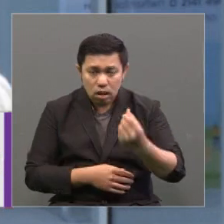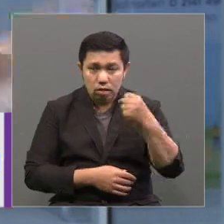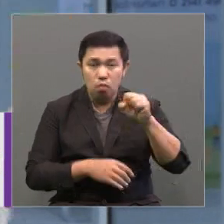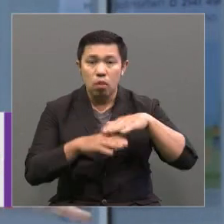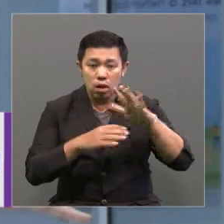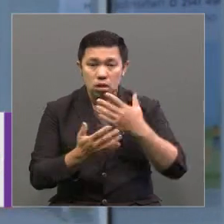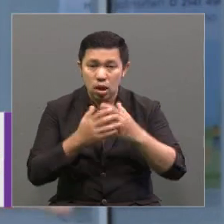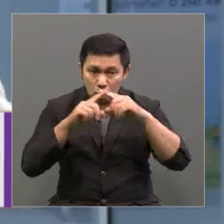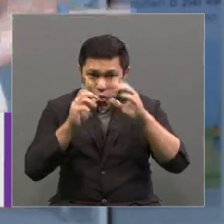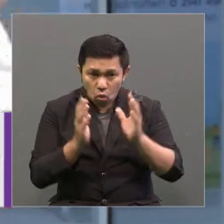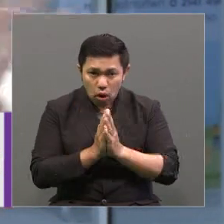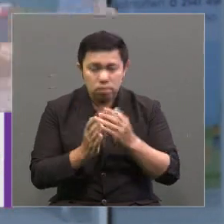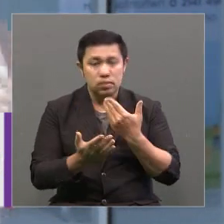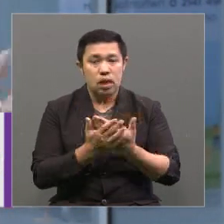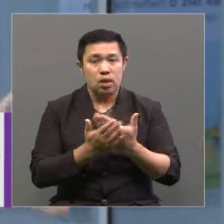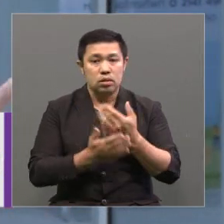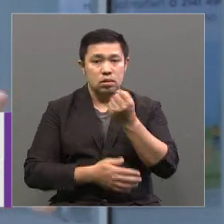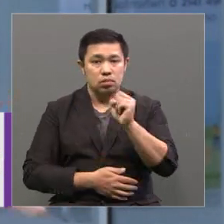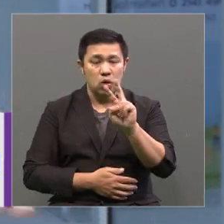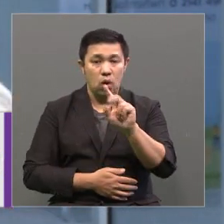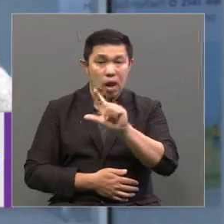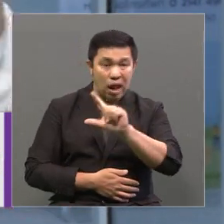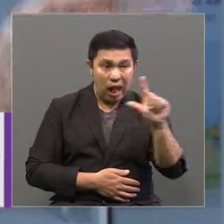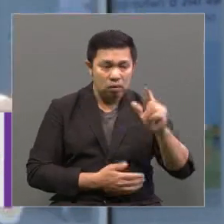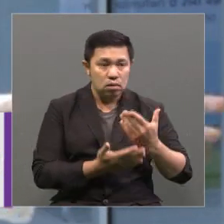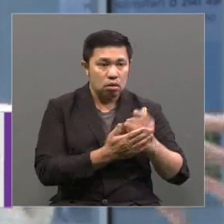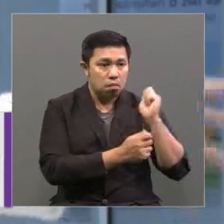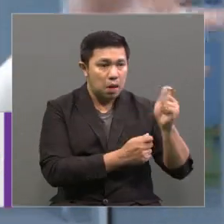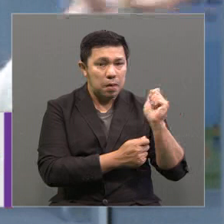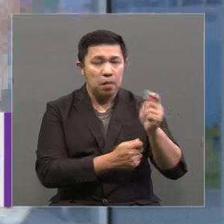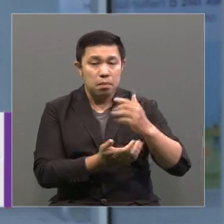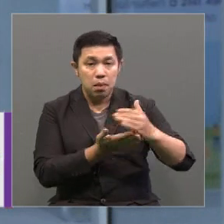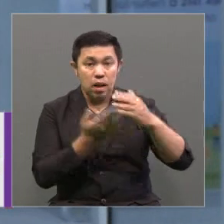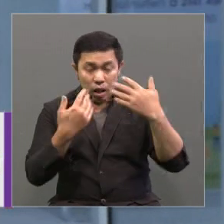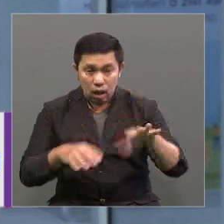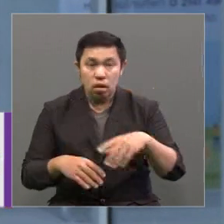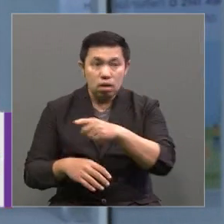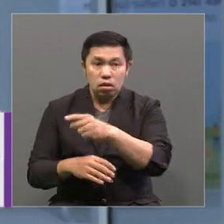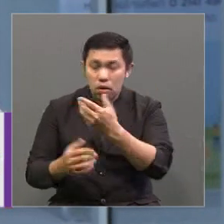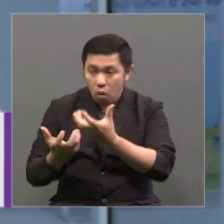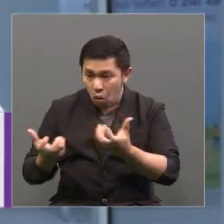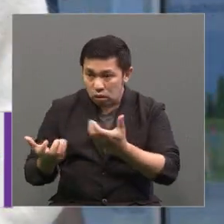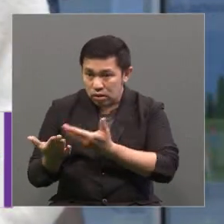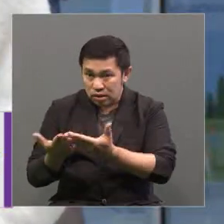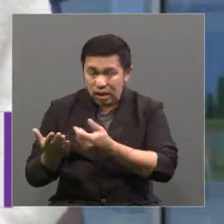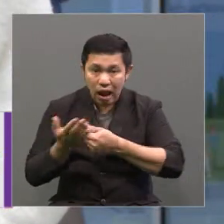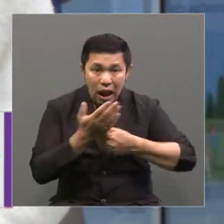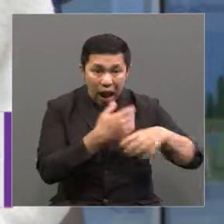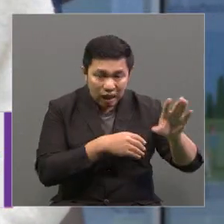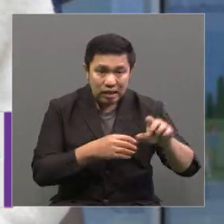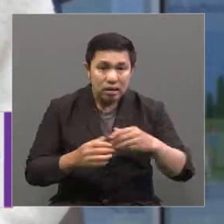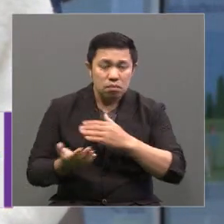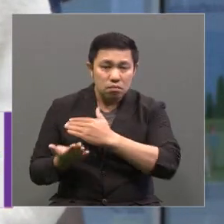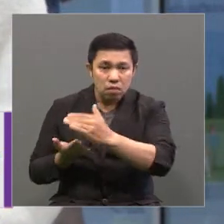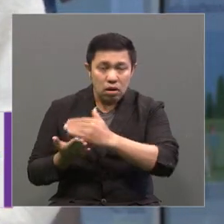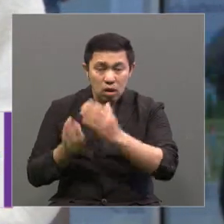ที่ต้องชดใช้ประมาณ12ล้านบาทค่ะรวมถึงในส่วนที่เปิดบินเพื่อนำสินค้าไปขายที่ค้างช